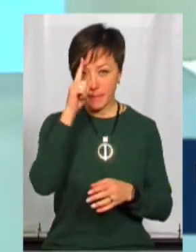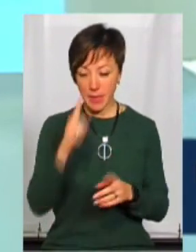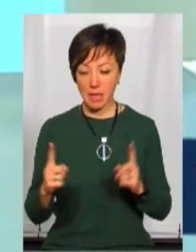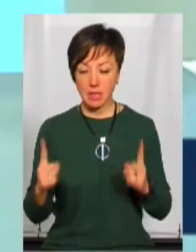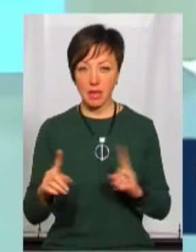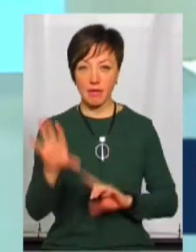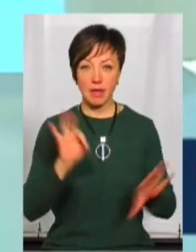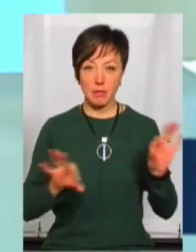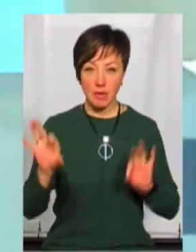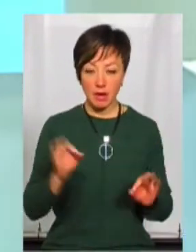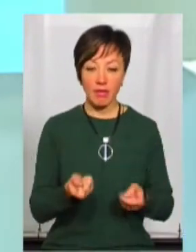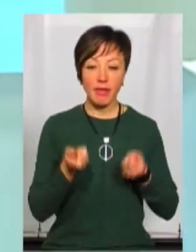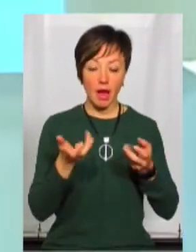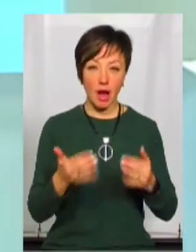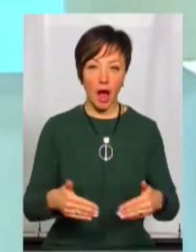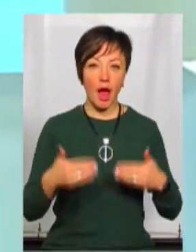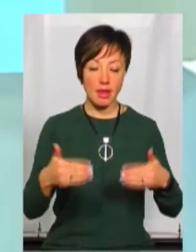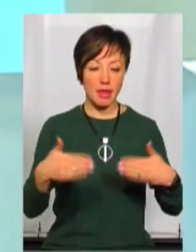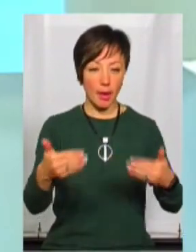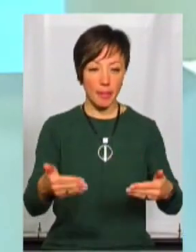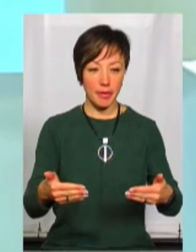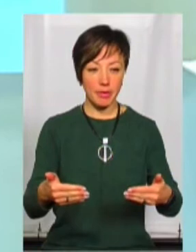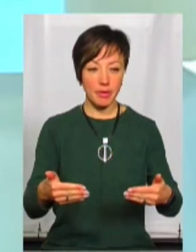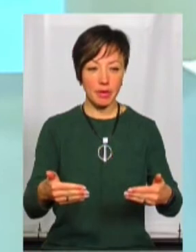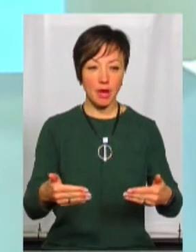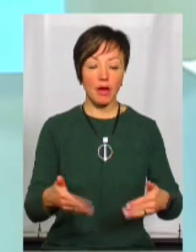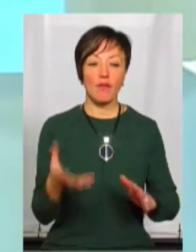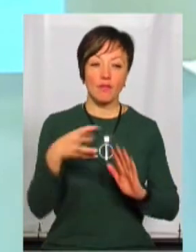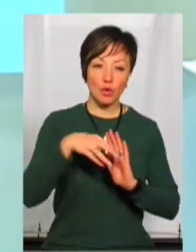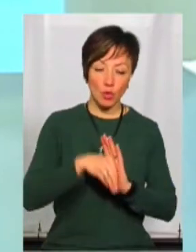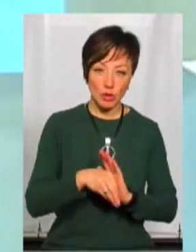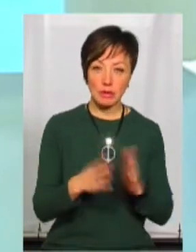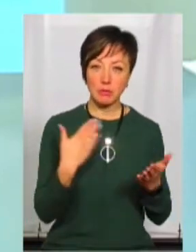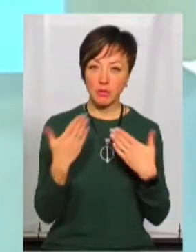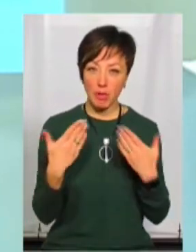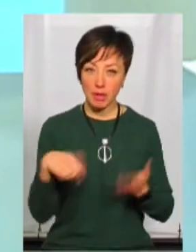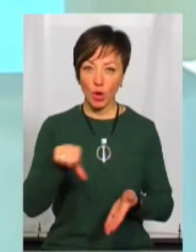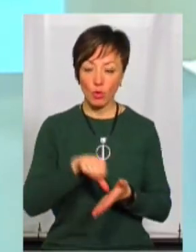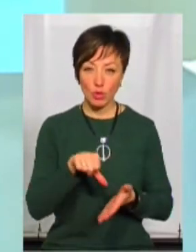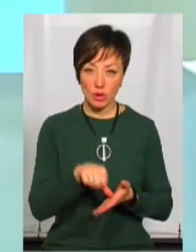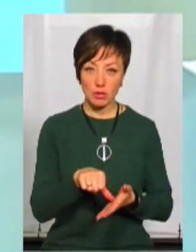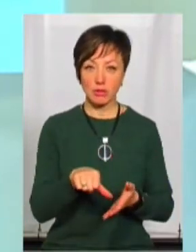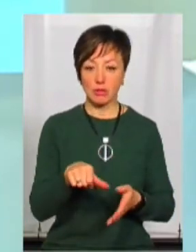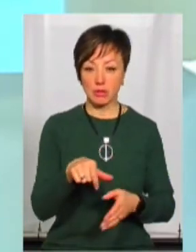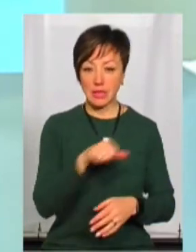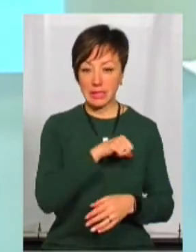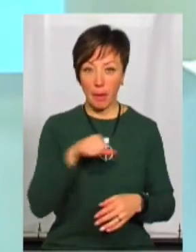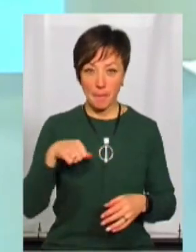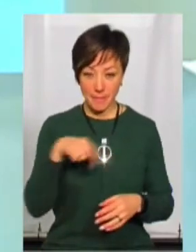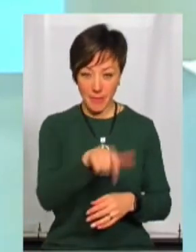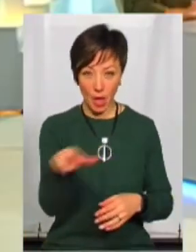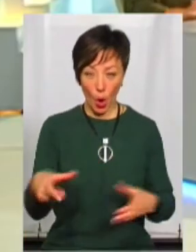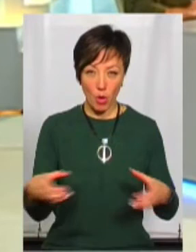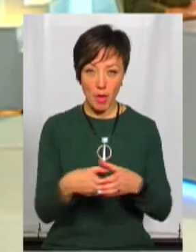був проходив відбір, декілька етапів, в тому числі і співбесіда за участю представників громади. Тобто